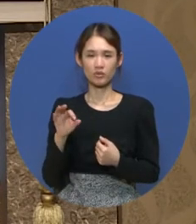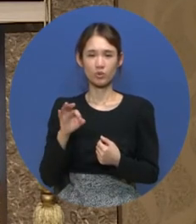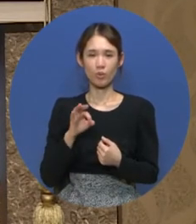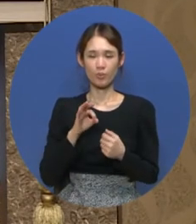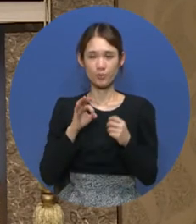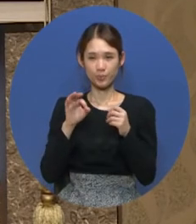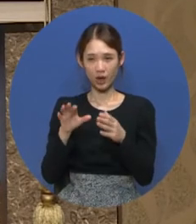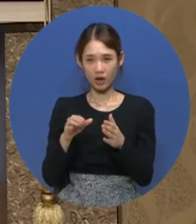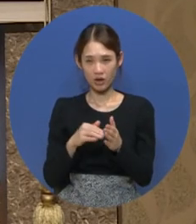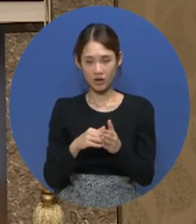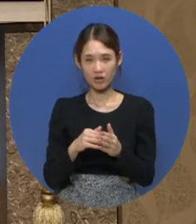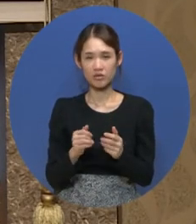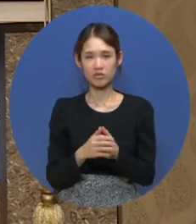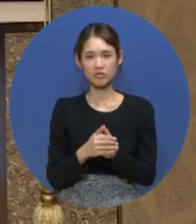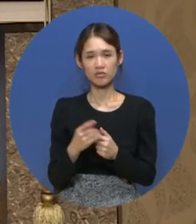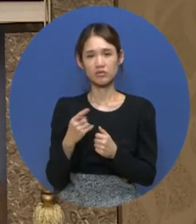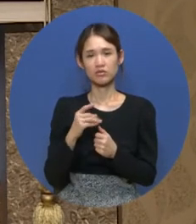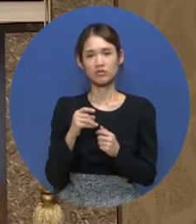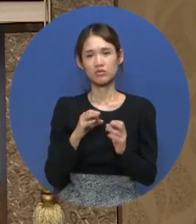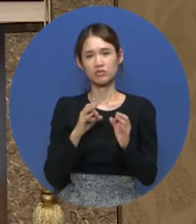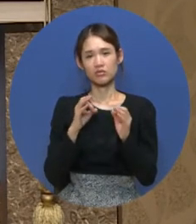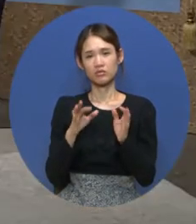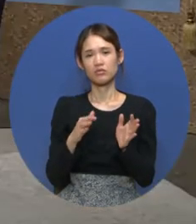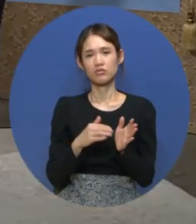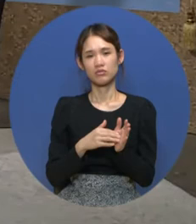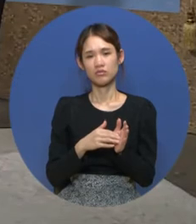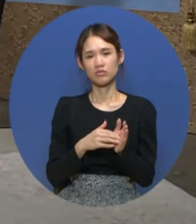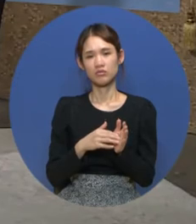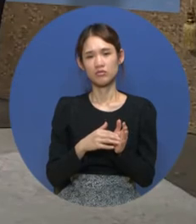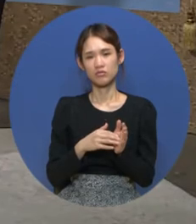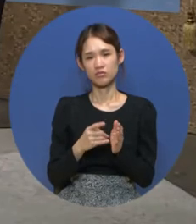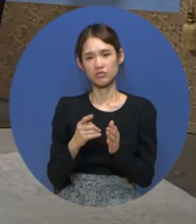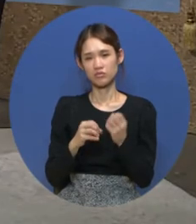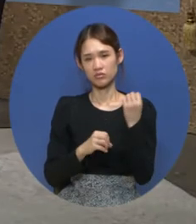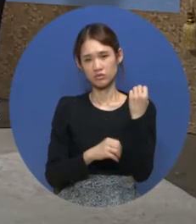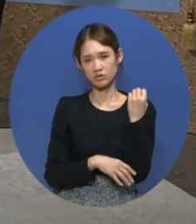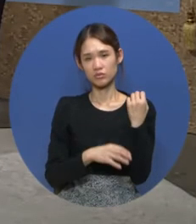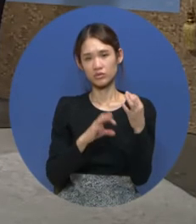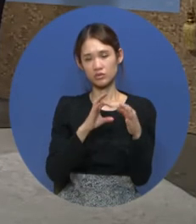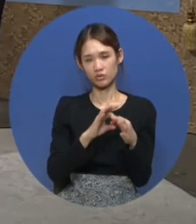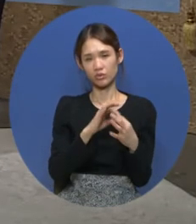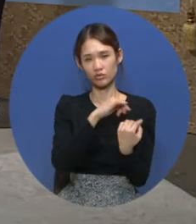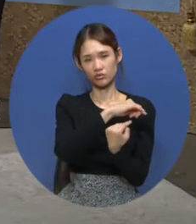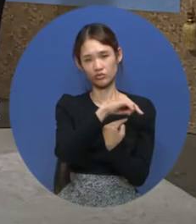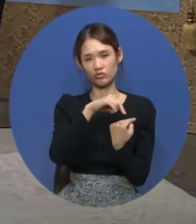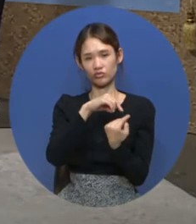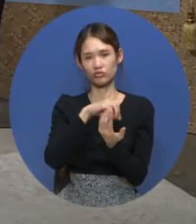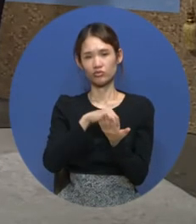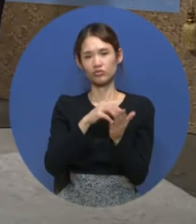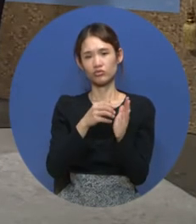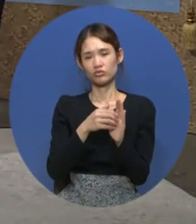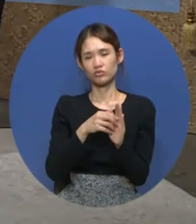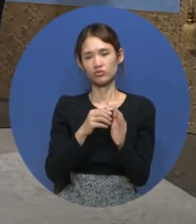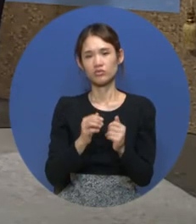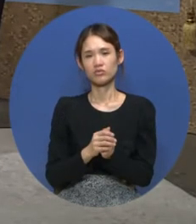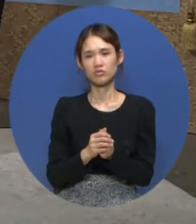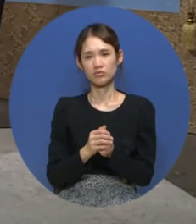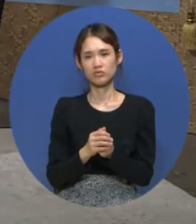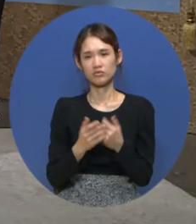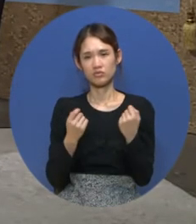놓으셨어요 예 1번 의 돈을 내 놓으셔서 사실 그거 가 기반이 돼 갖고 운용하게 될 정도로